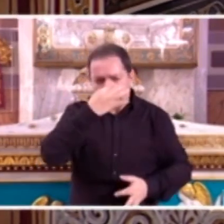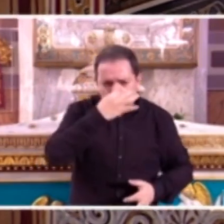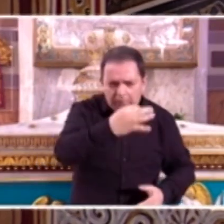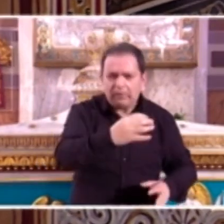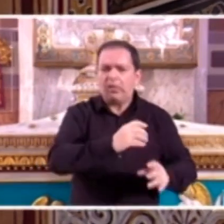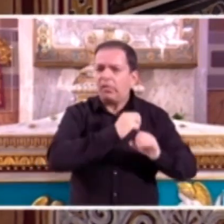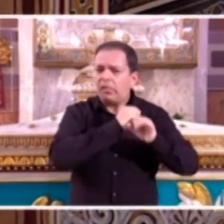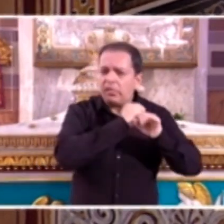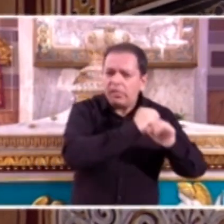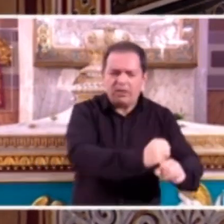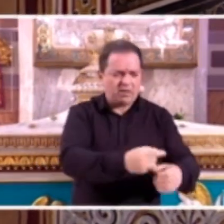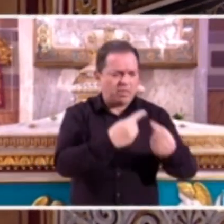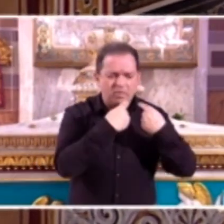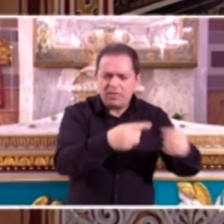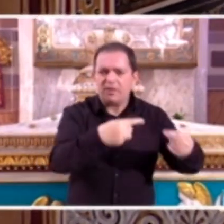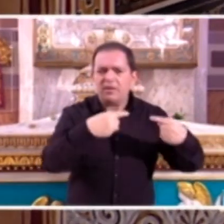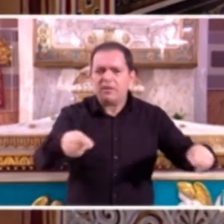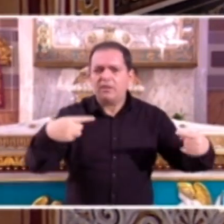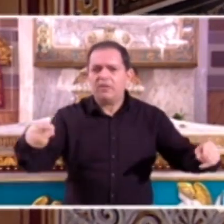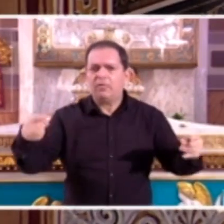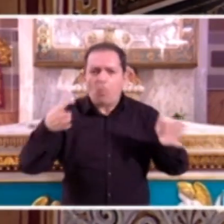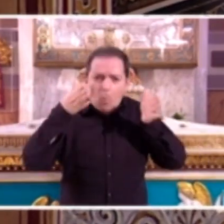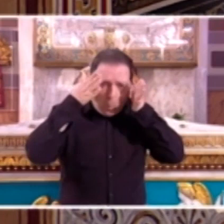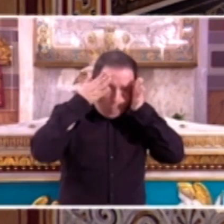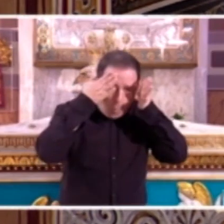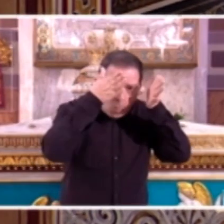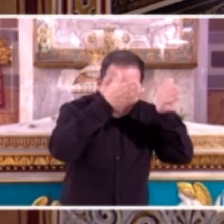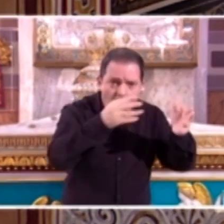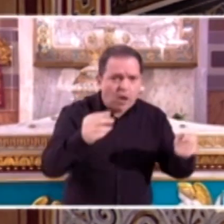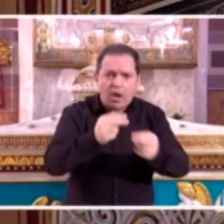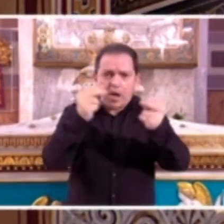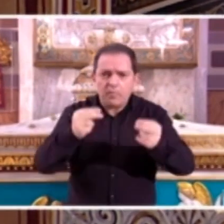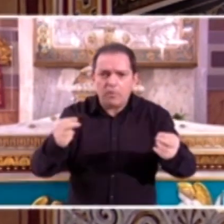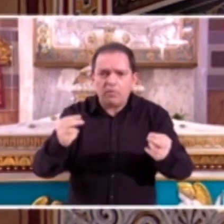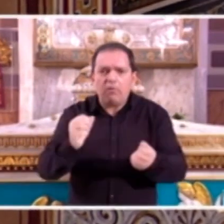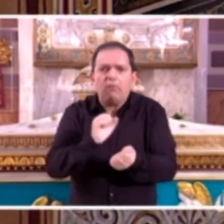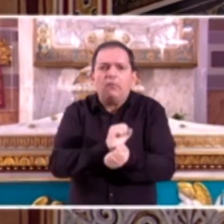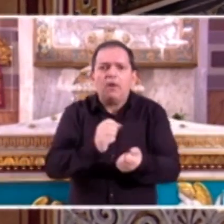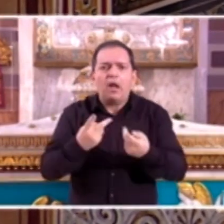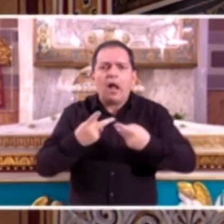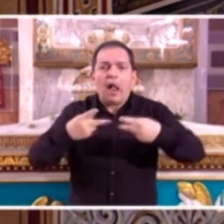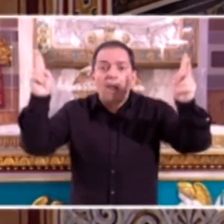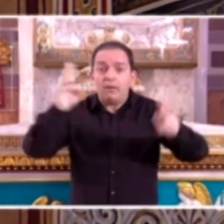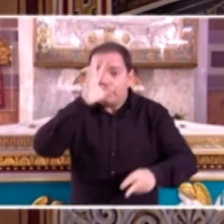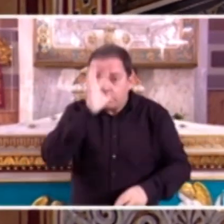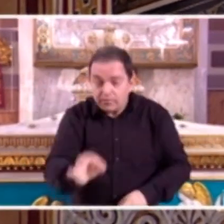εξαρτήσεως, η οποία του στερεί την αληθινή ελευθερία του, να θεωρεί